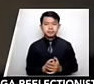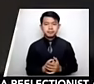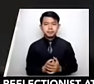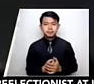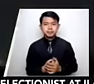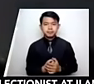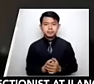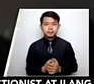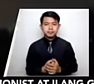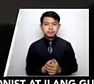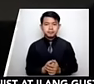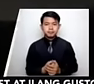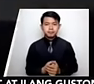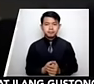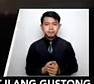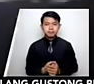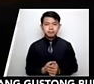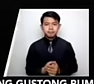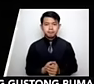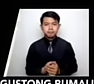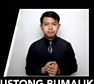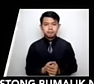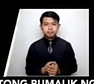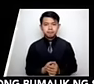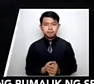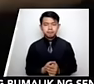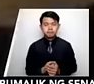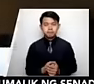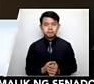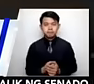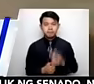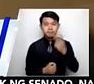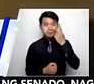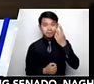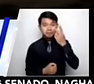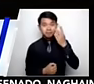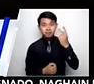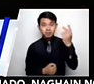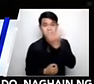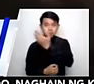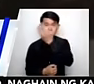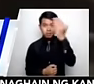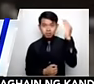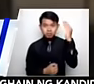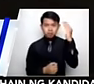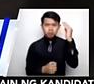Soriano parang mga bulalakaw ang liwanag na yan sa kalangit ng